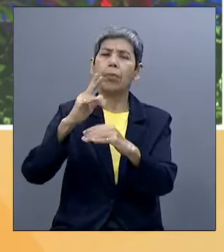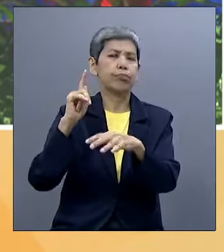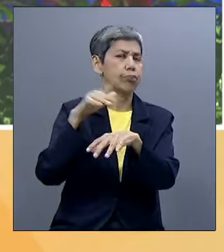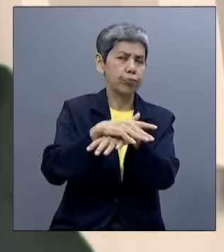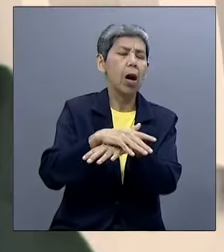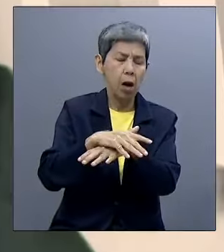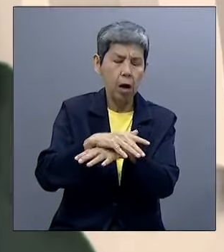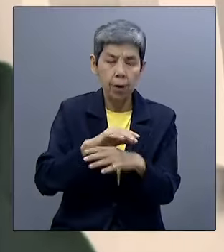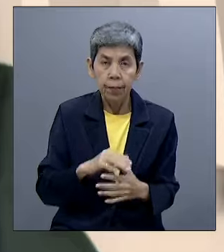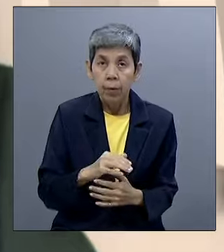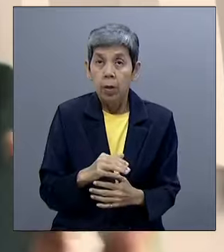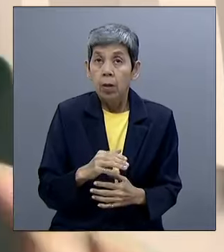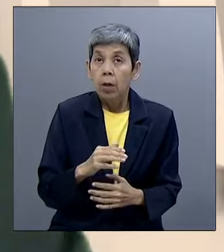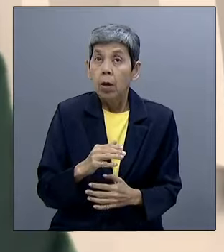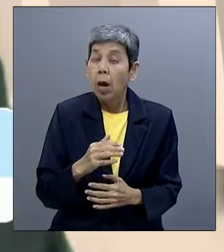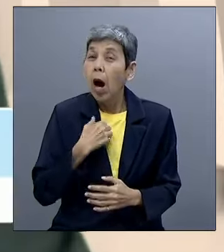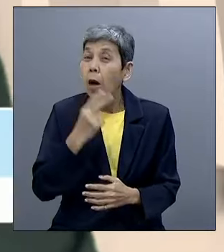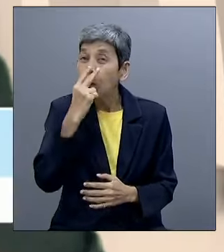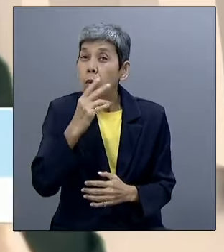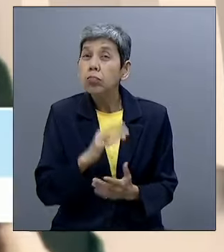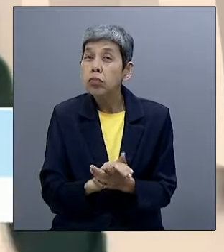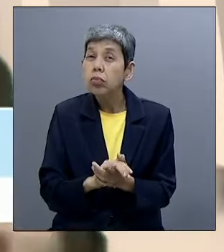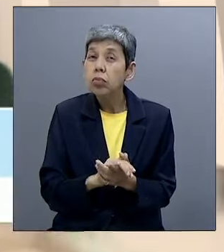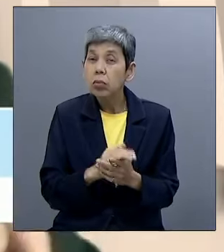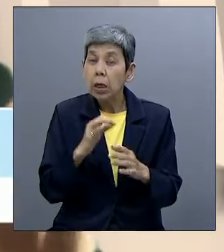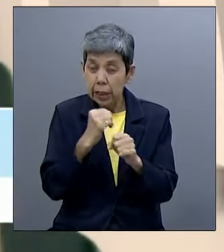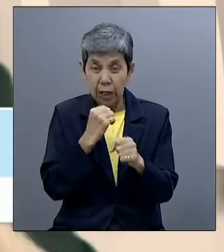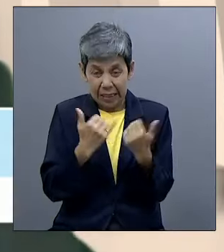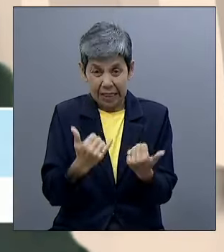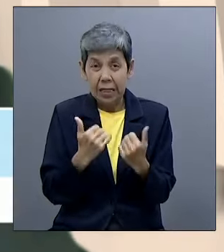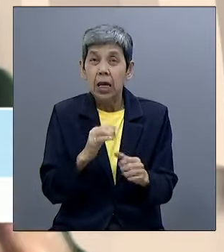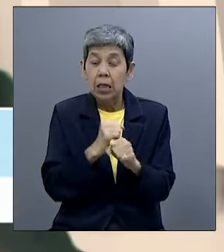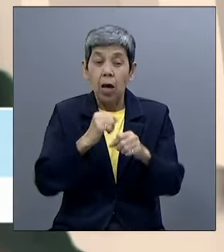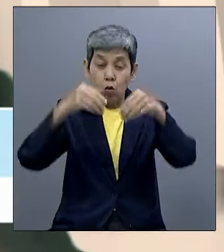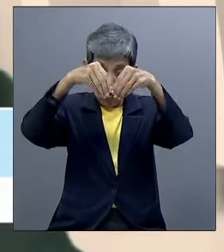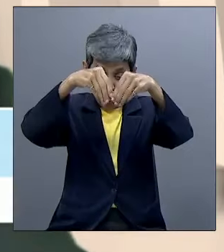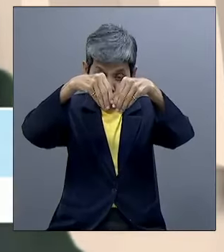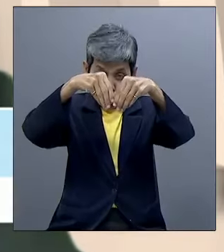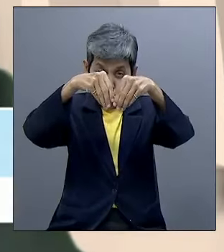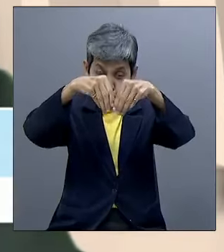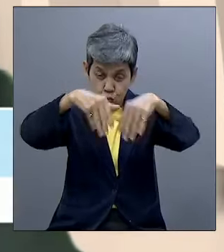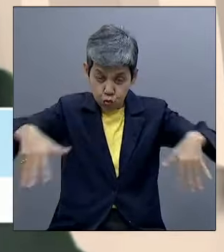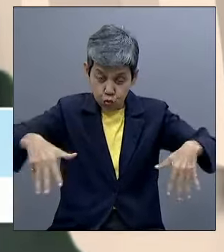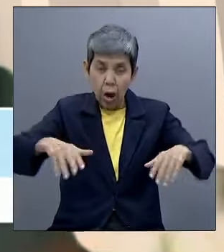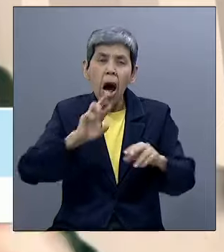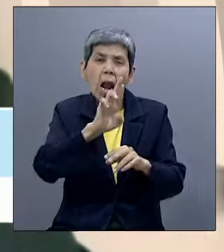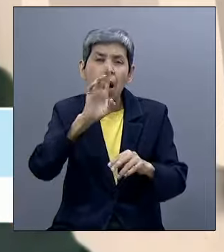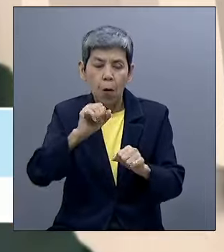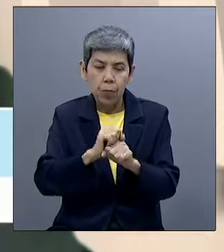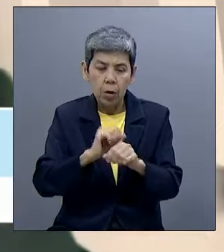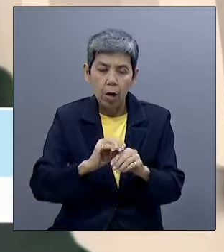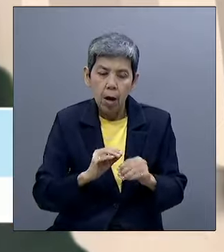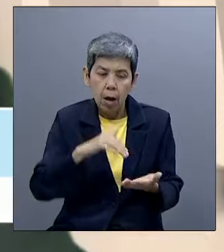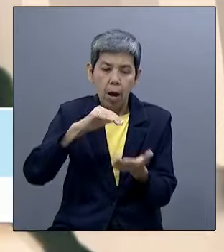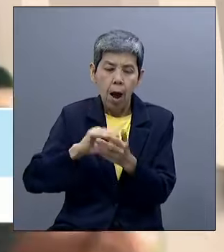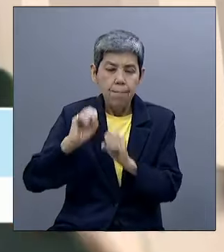ว่าอย่างที่บอกครับว่าไอ้อินฟราสตรักเจอร์หรือโครงสร้างของระบบคลาวด์เนี่ยมันมีได้หลายแบบเนาะนะ